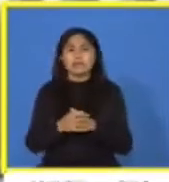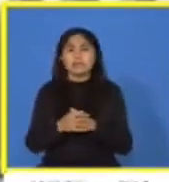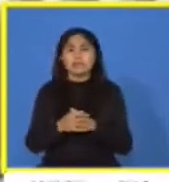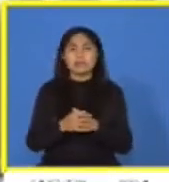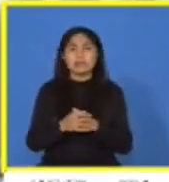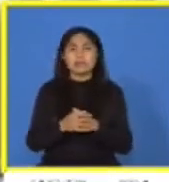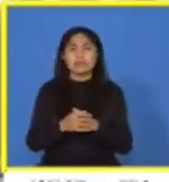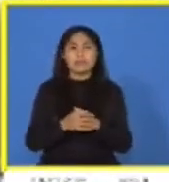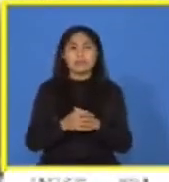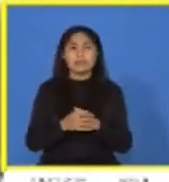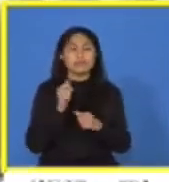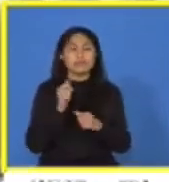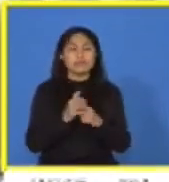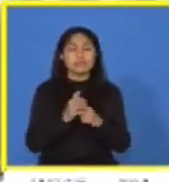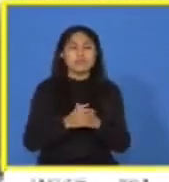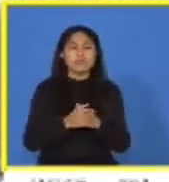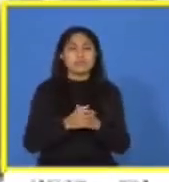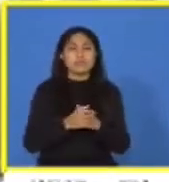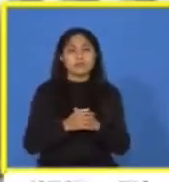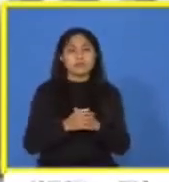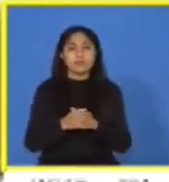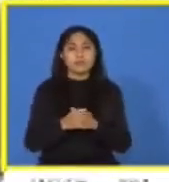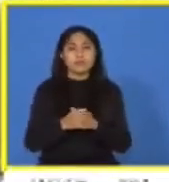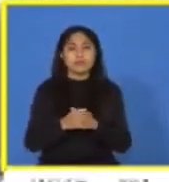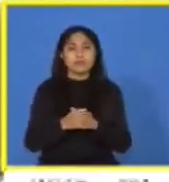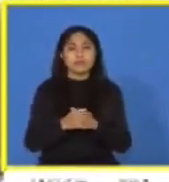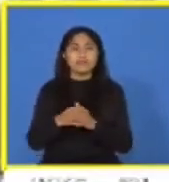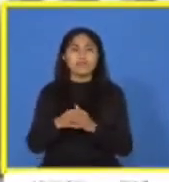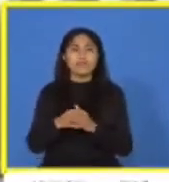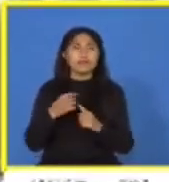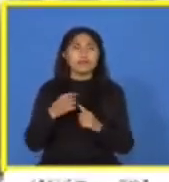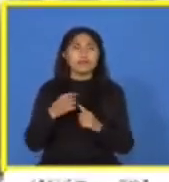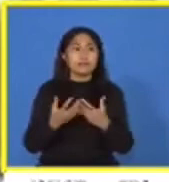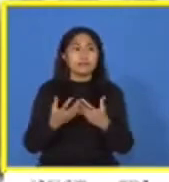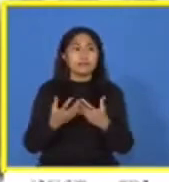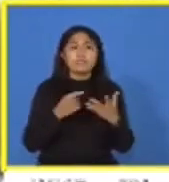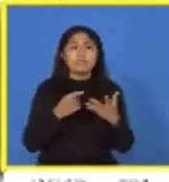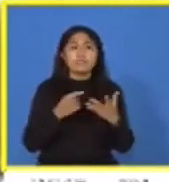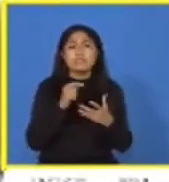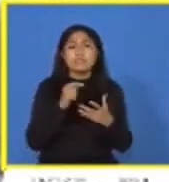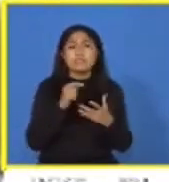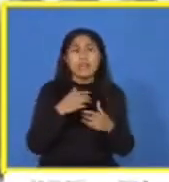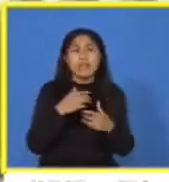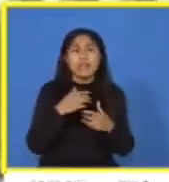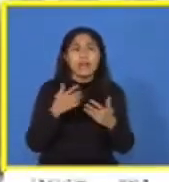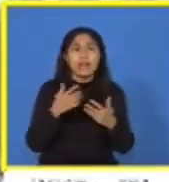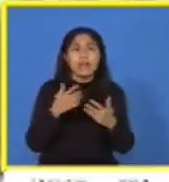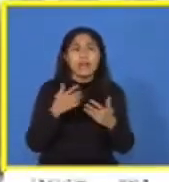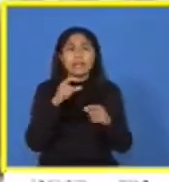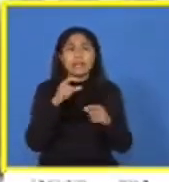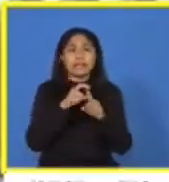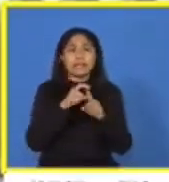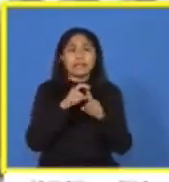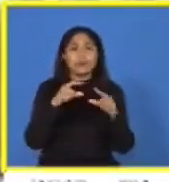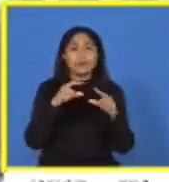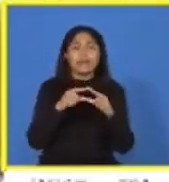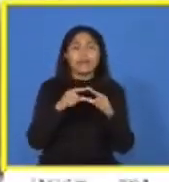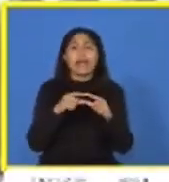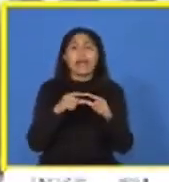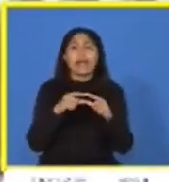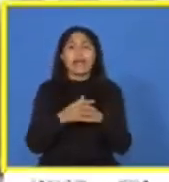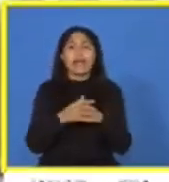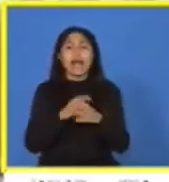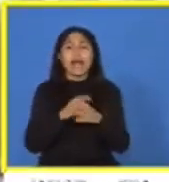fasilitas kesehatan tingkat lanjut itu yang ada di rumah sakit baik kelas D, C, B atau A. Kalau ditanya